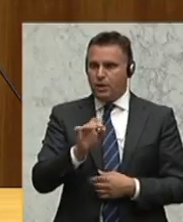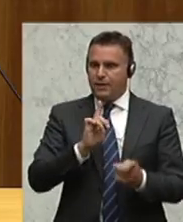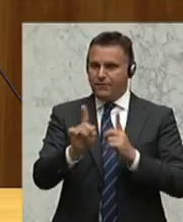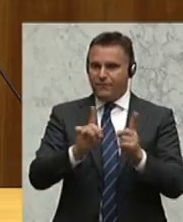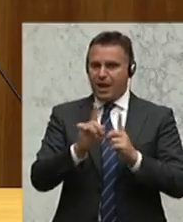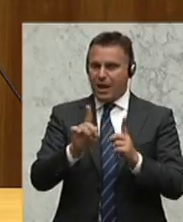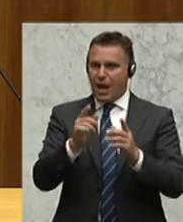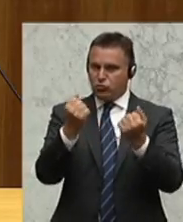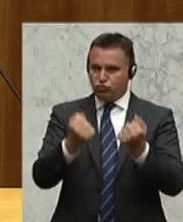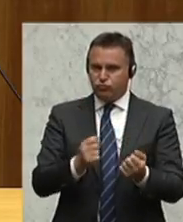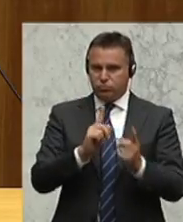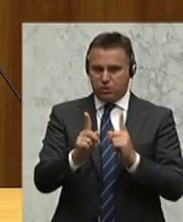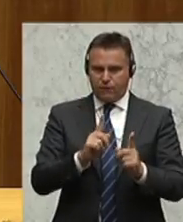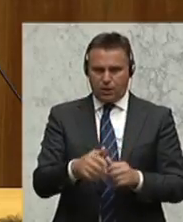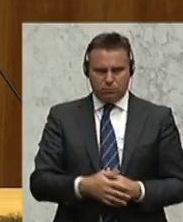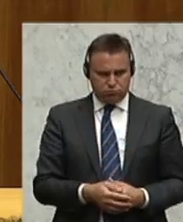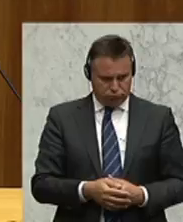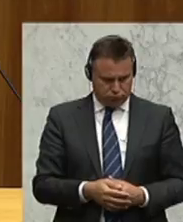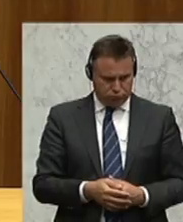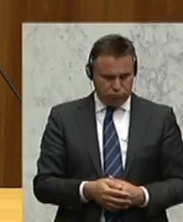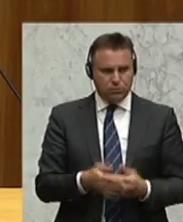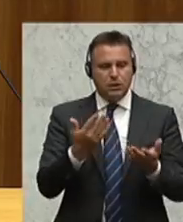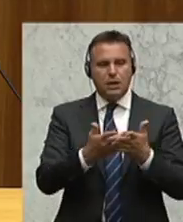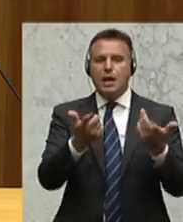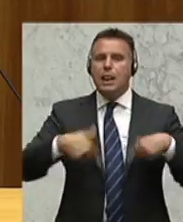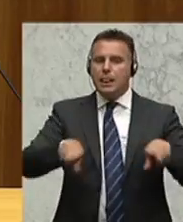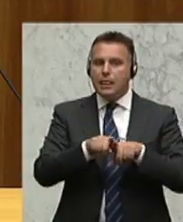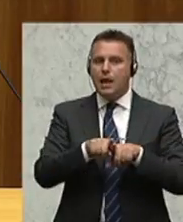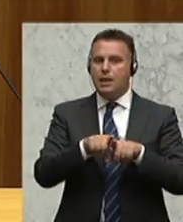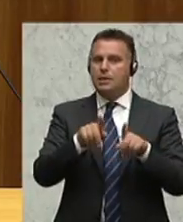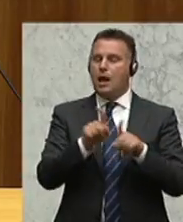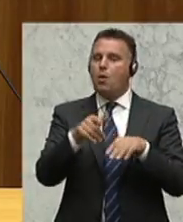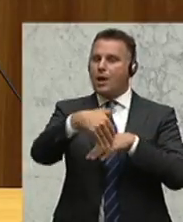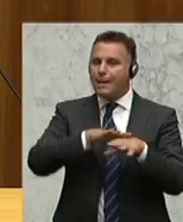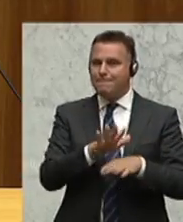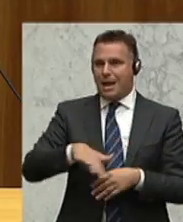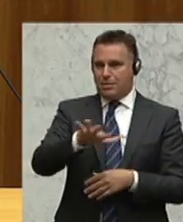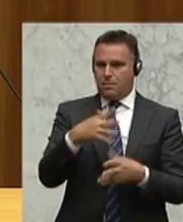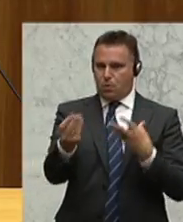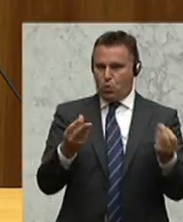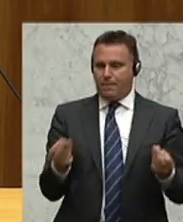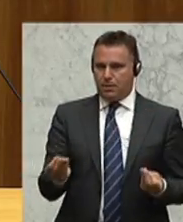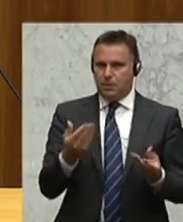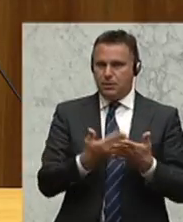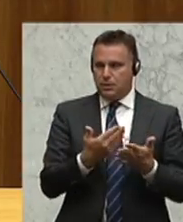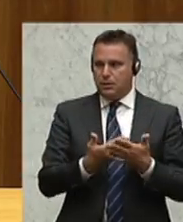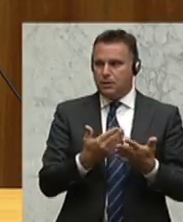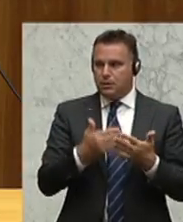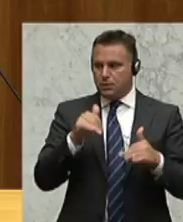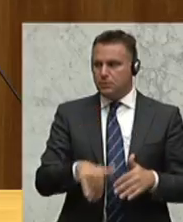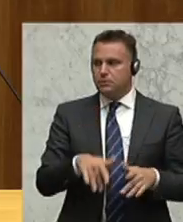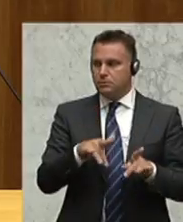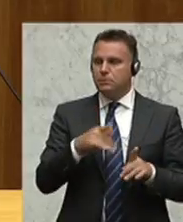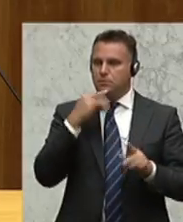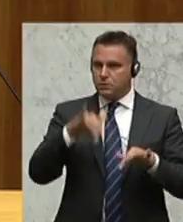wird, ist dies auf eine verfehlte Raumordnung der Länder bzw. Gemeinden zurückzuführen. Der Ziel- und